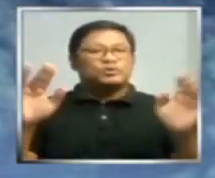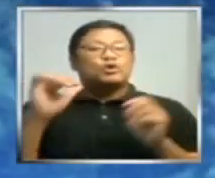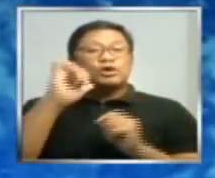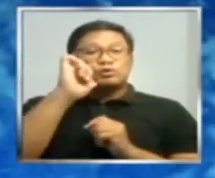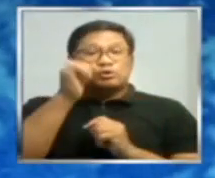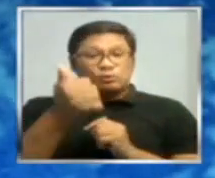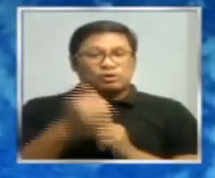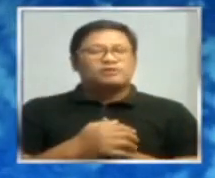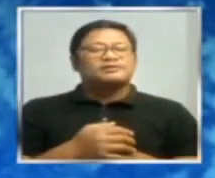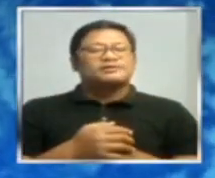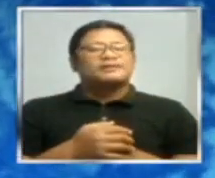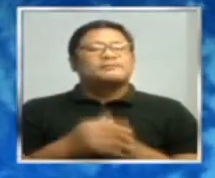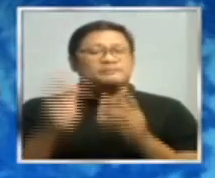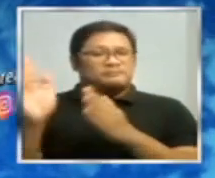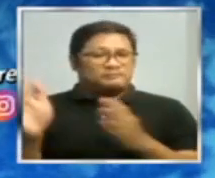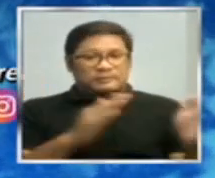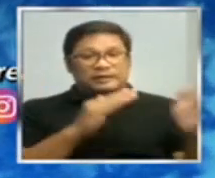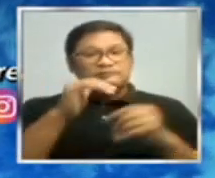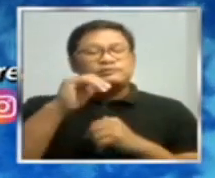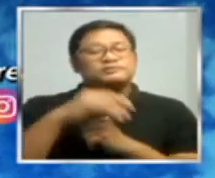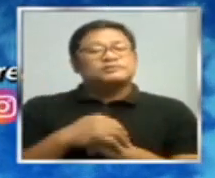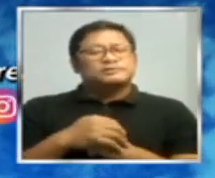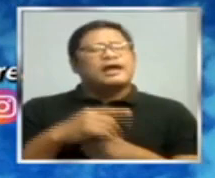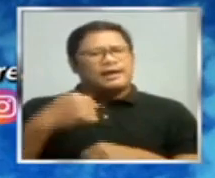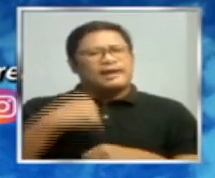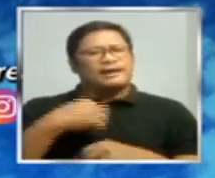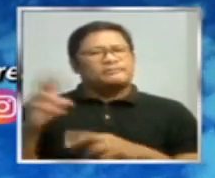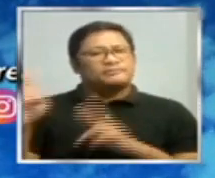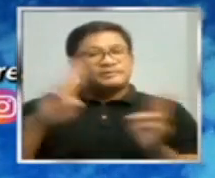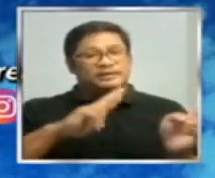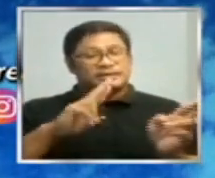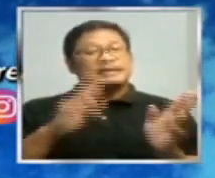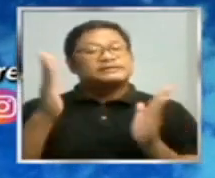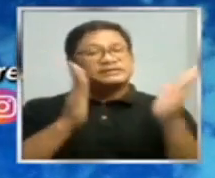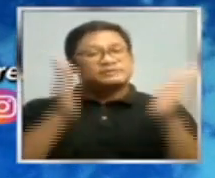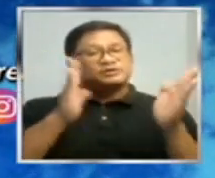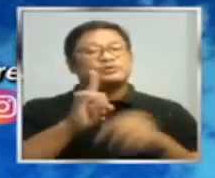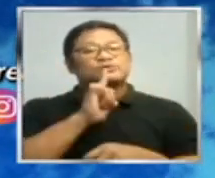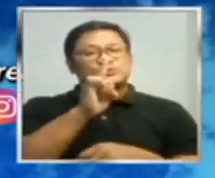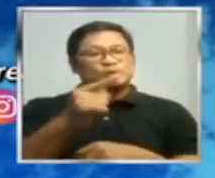Weather. Magplano para sigurado. I am ready. Serbisyong totoo ng GMA News.